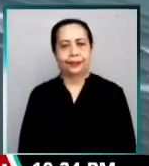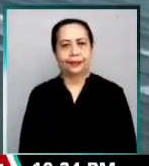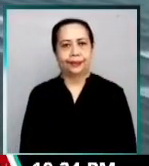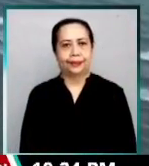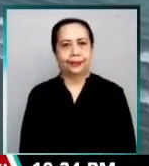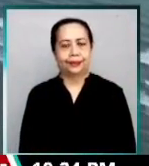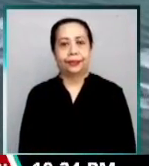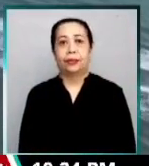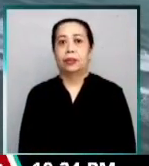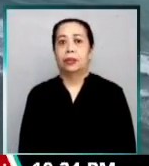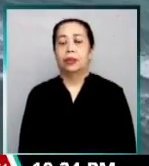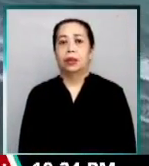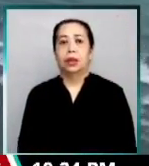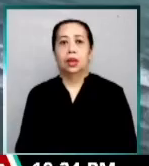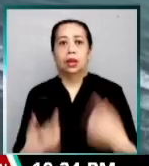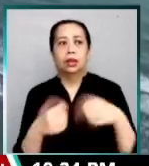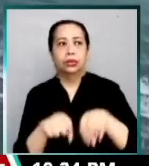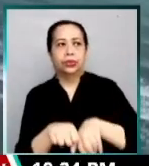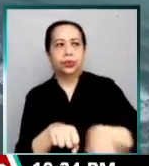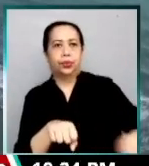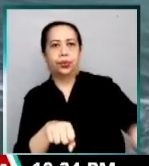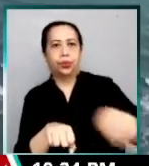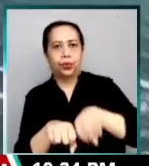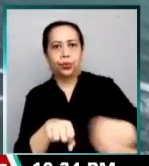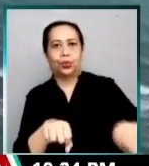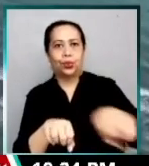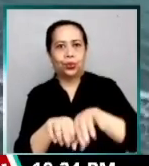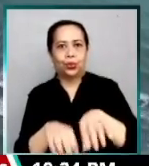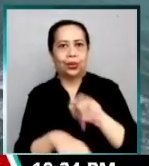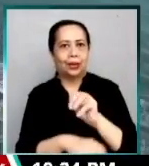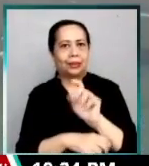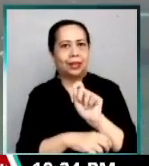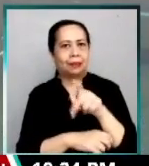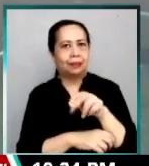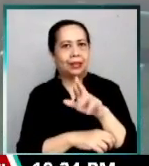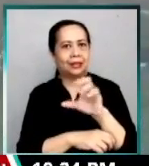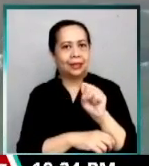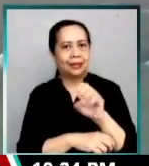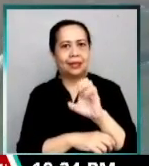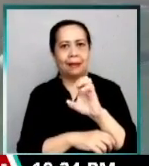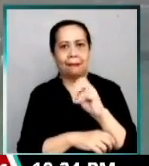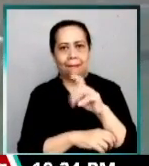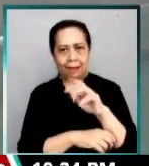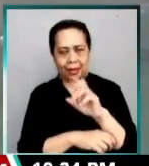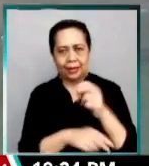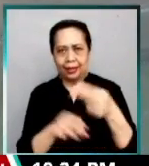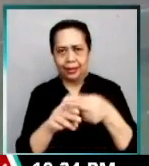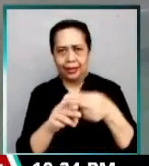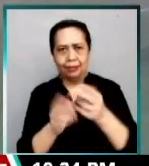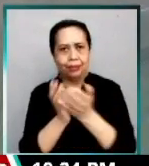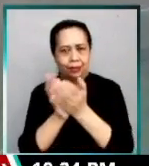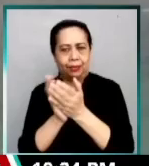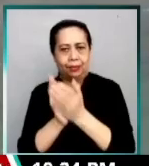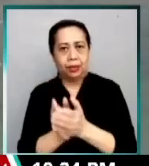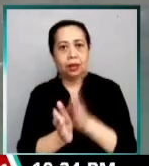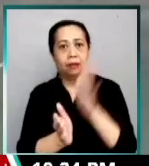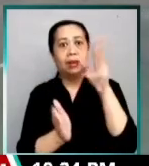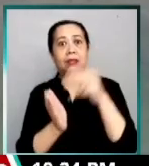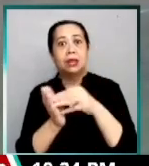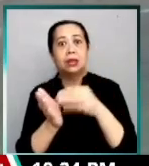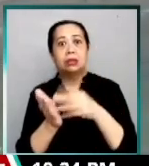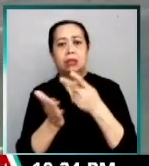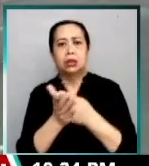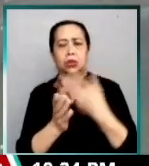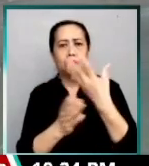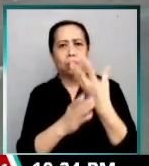Habang tumatagas ang langis mula sa lumubog na MT Princess Empress, 5 milyong piso kada araw ang nawawala sa